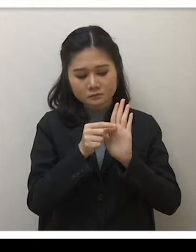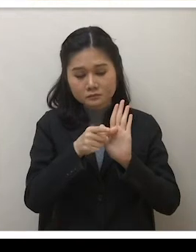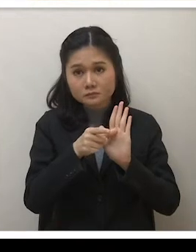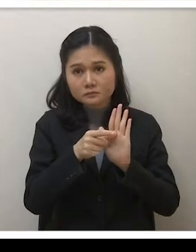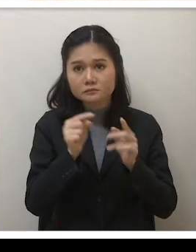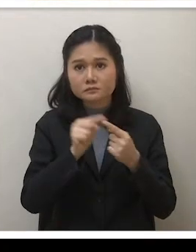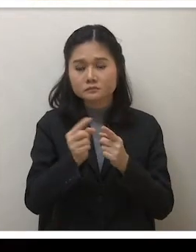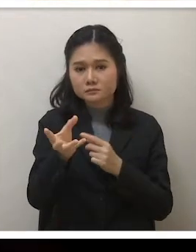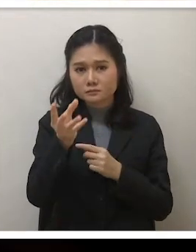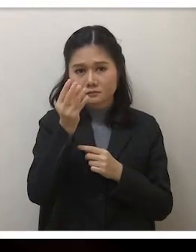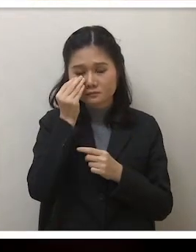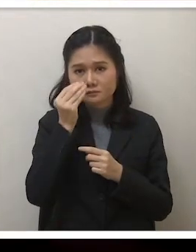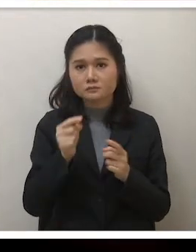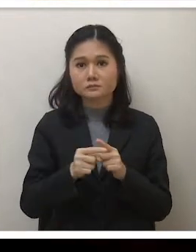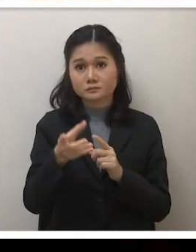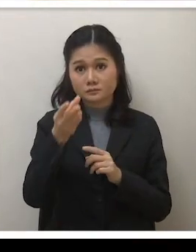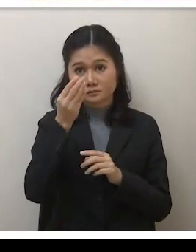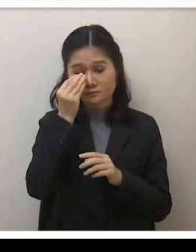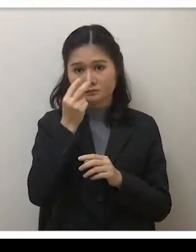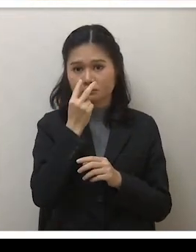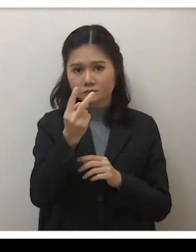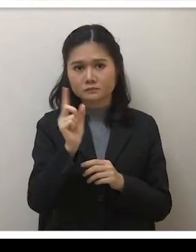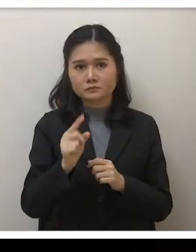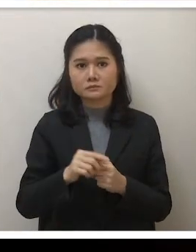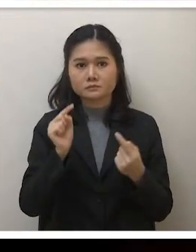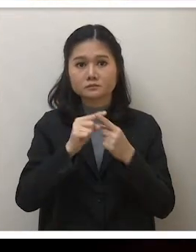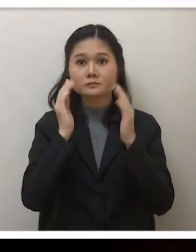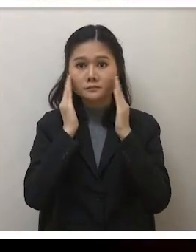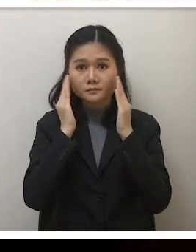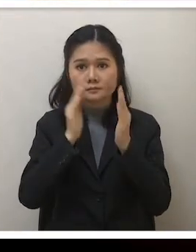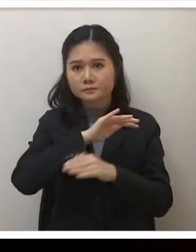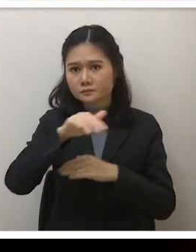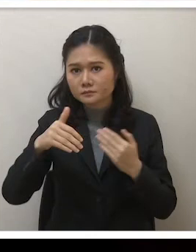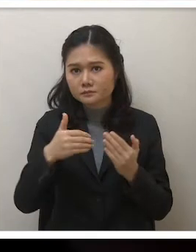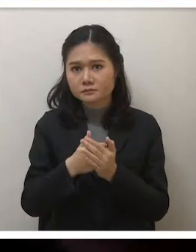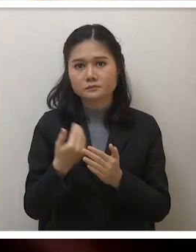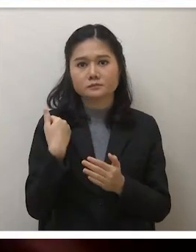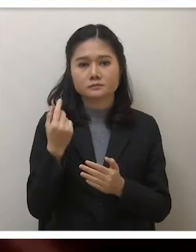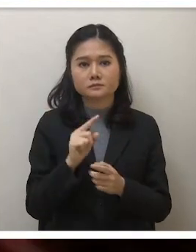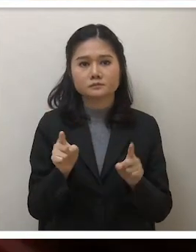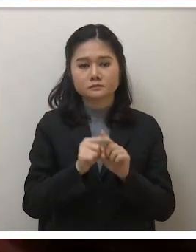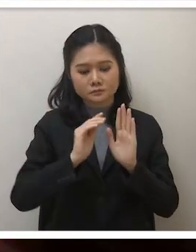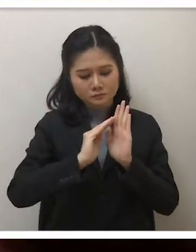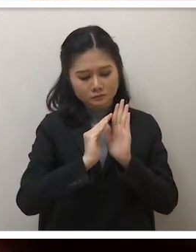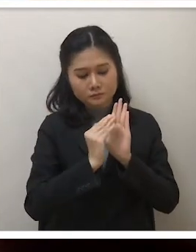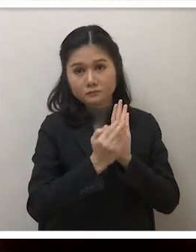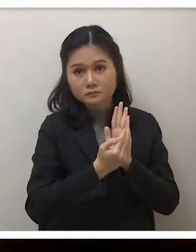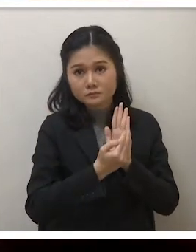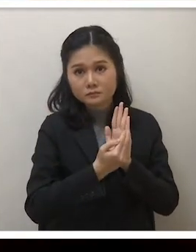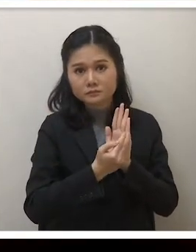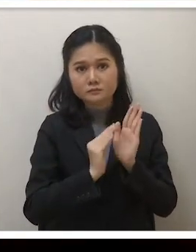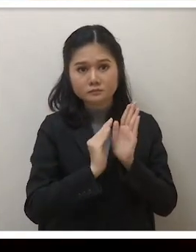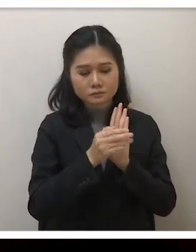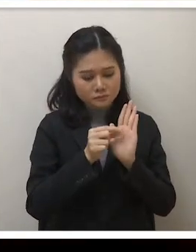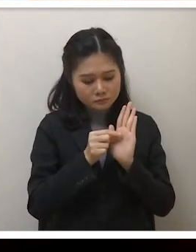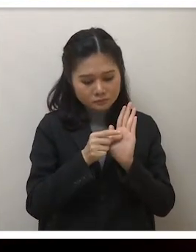การยื่นที่สัมผัสด้วยสายตาสัมผัสได้นะส่วนของใบหน้าทั้งหมดนี้นะครับจะมีความนูน